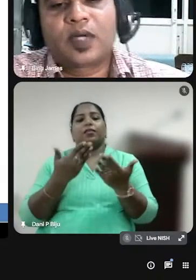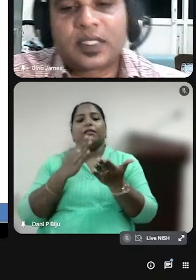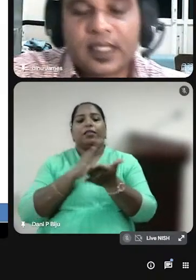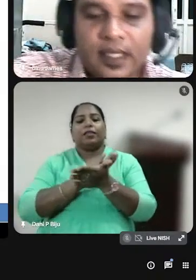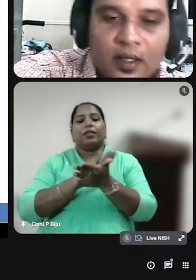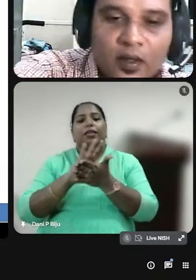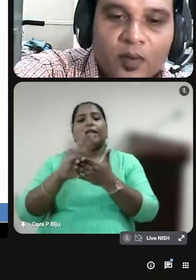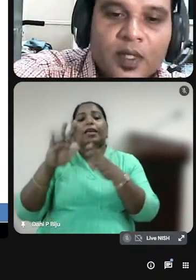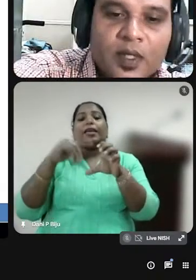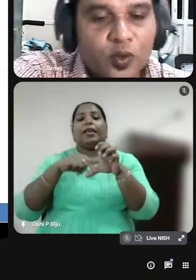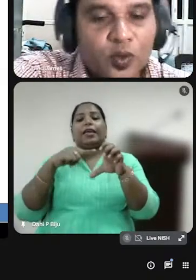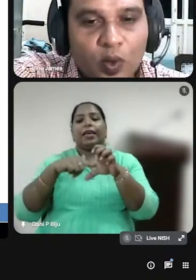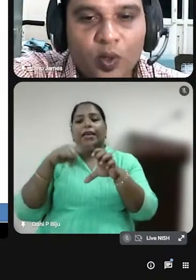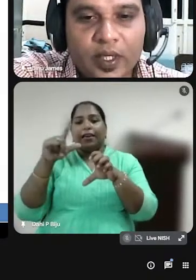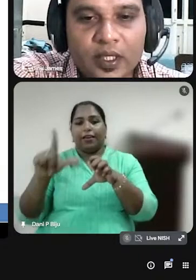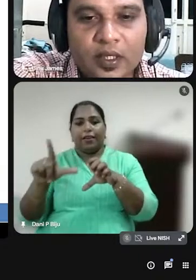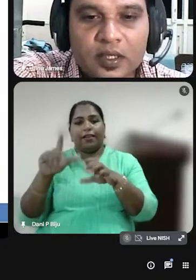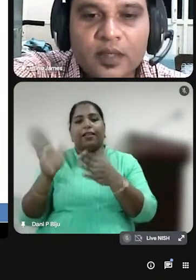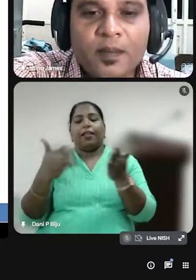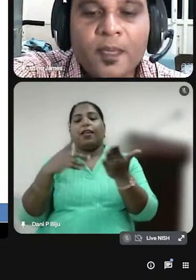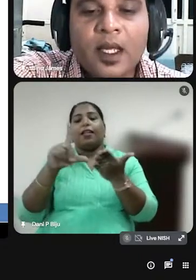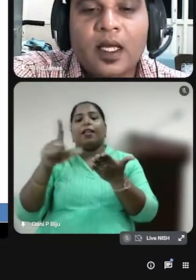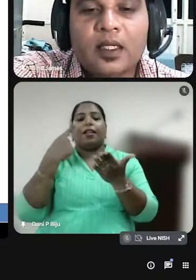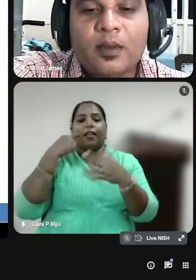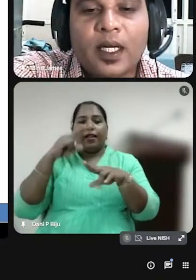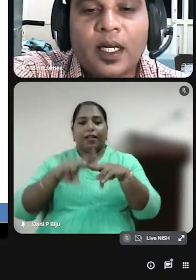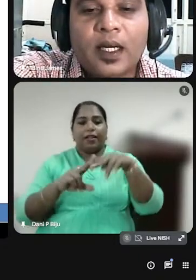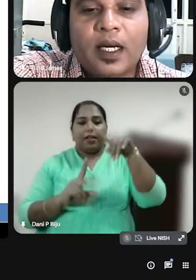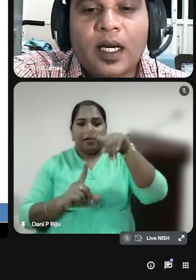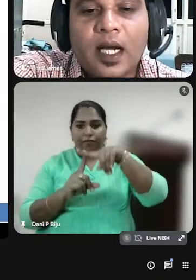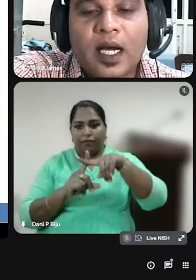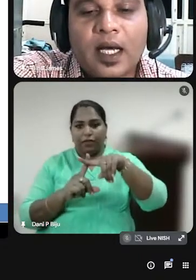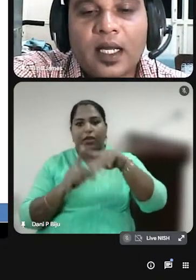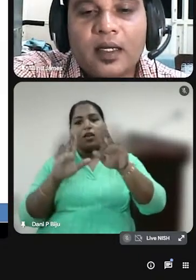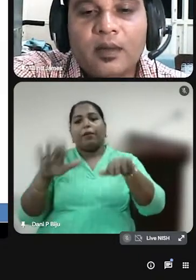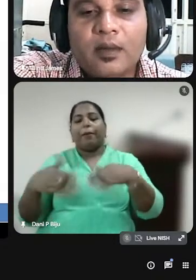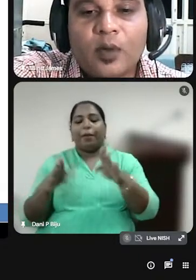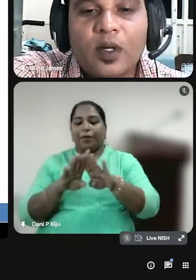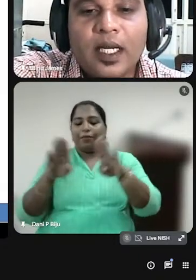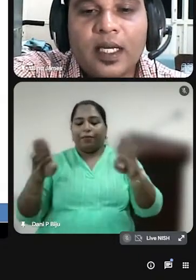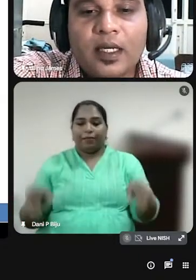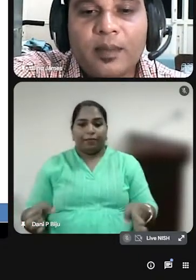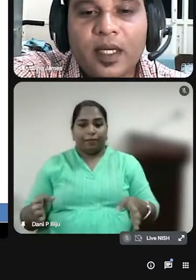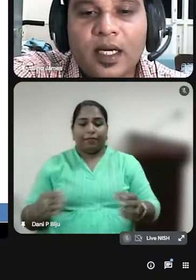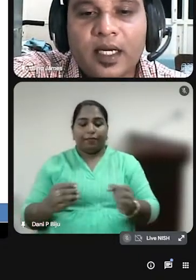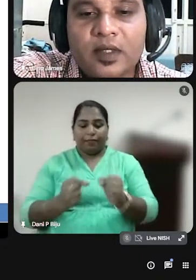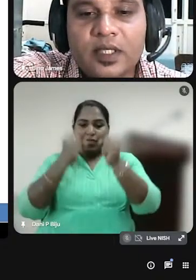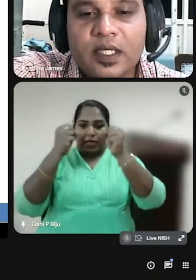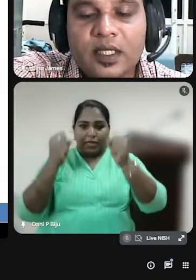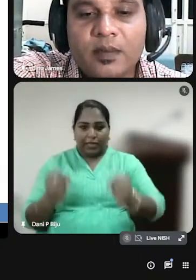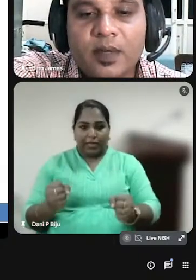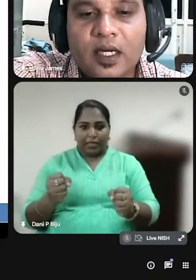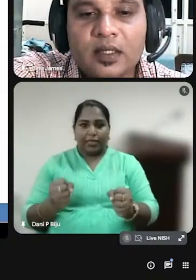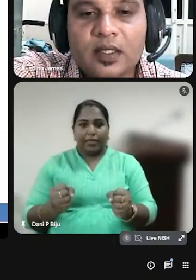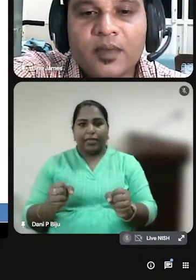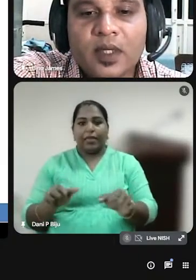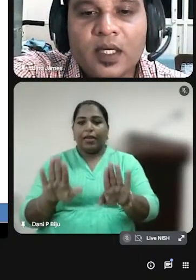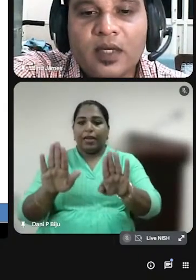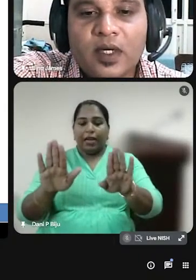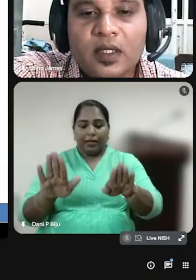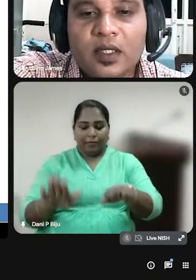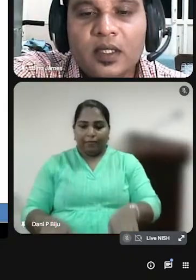ഒരു കസേരയിലോ സ്റ്റൂളിലോ ഇരുന്നിട്ട് നമ്മുടെ കാല് മുകളിലേക്ക്, ഇപ്പൊ ഈ കൈ വെച്ചിരിക്കുന്ന ഈ